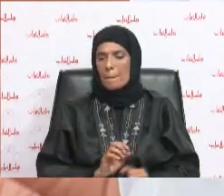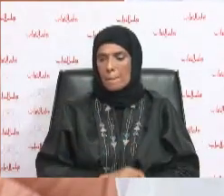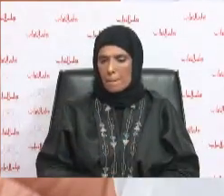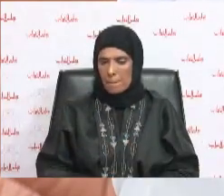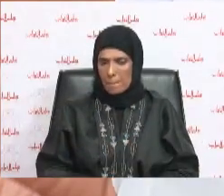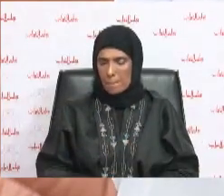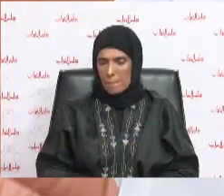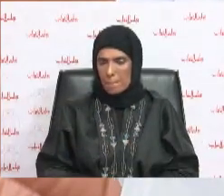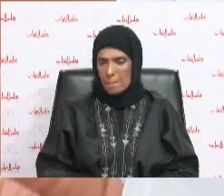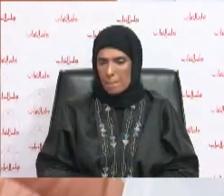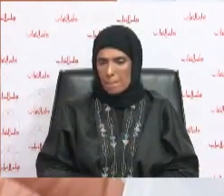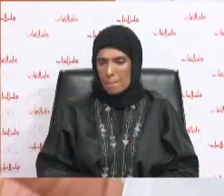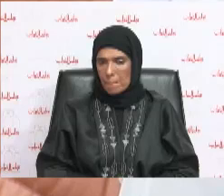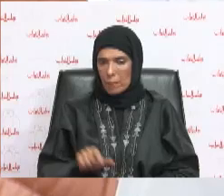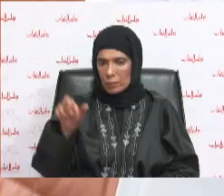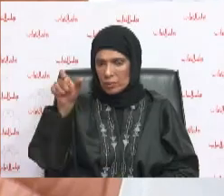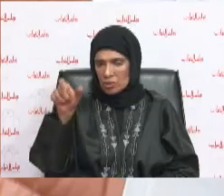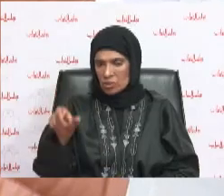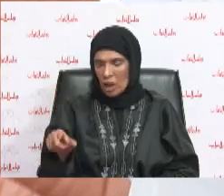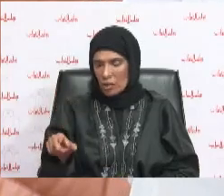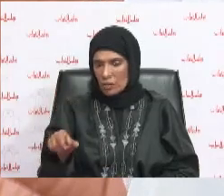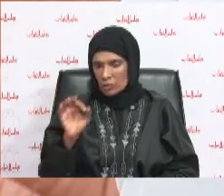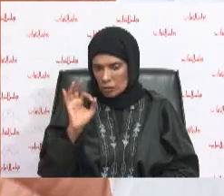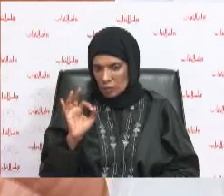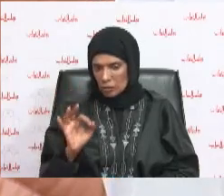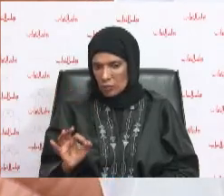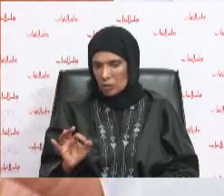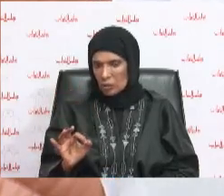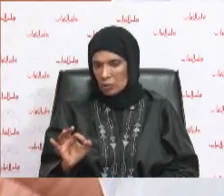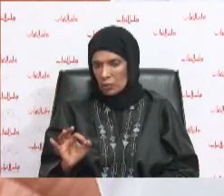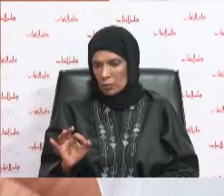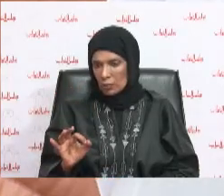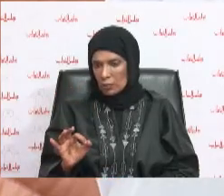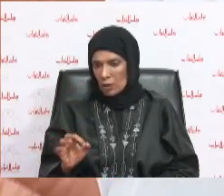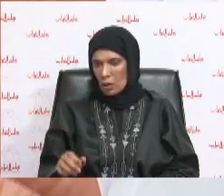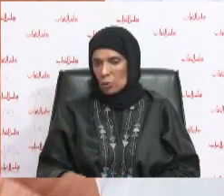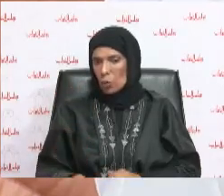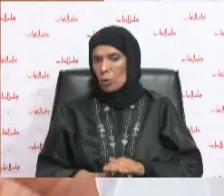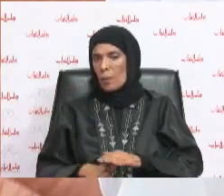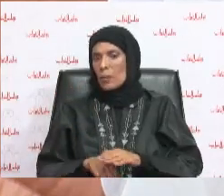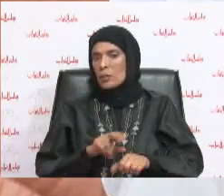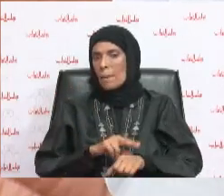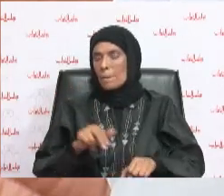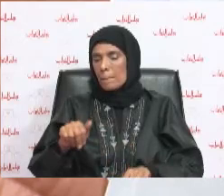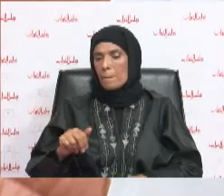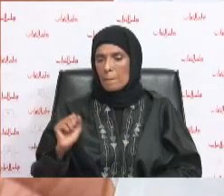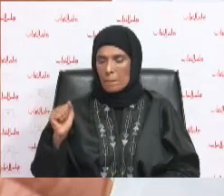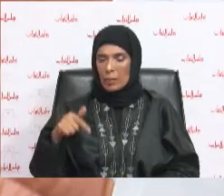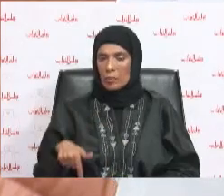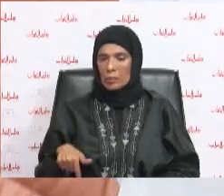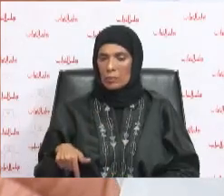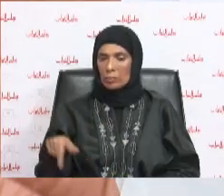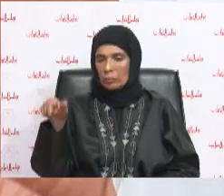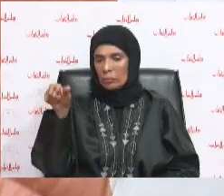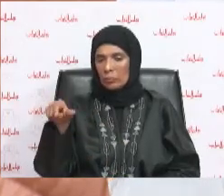أي صيد فيها قطان أو نخذة بحريني لأن أغلب هذين كل آسيويين